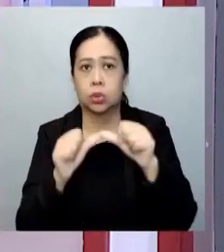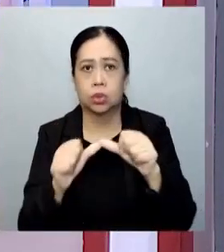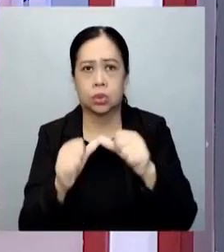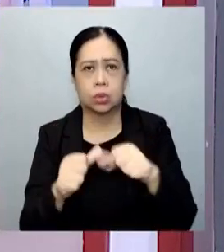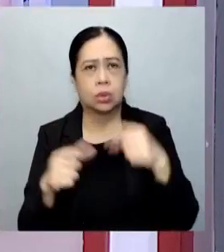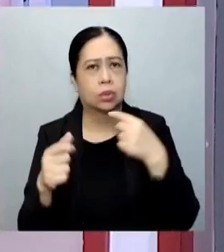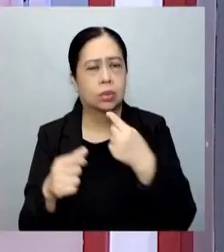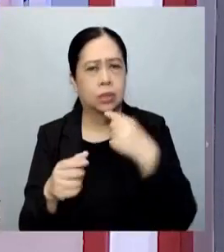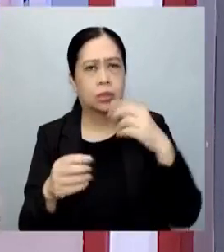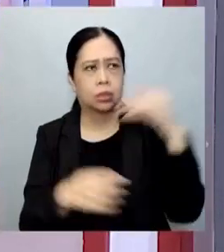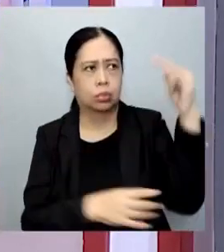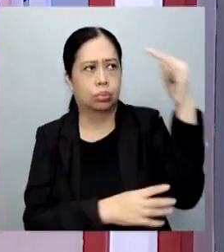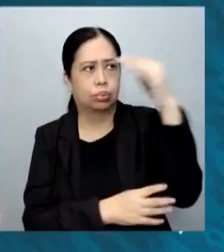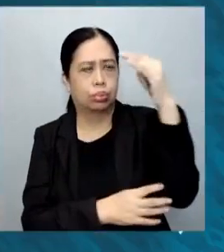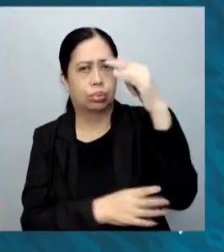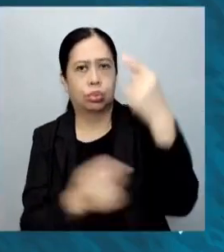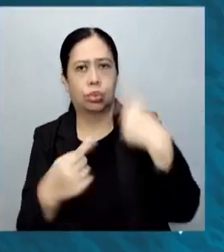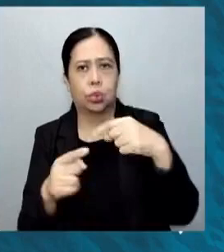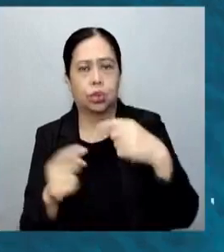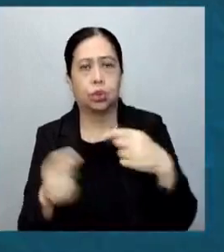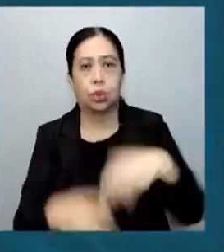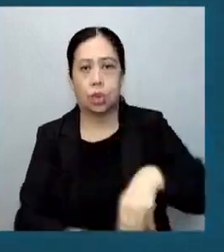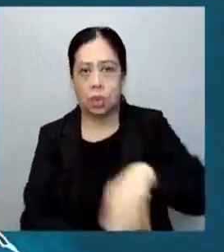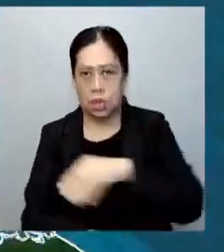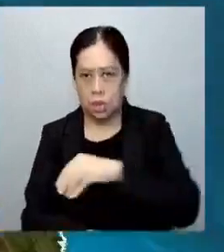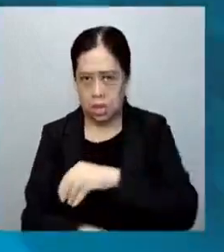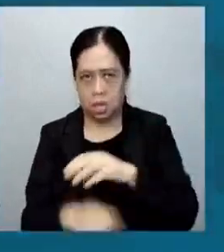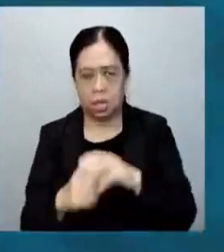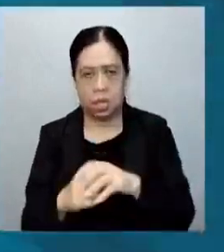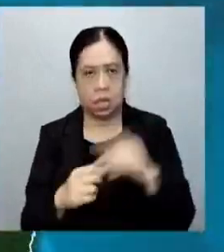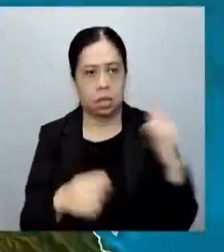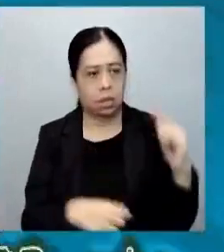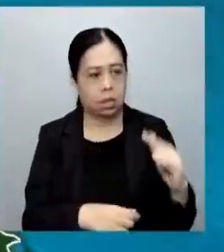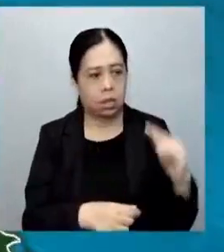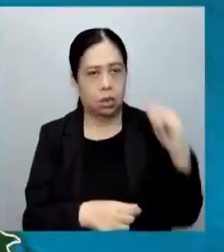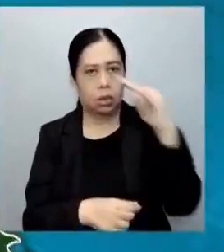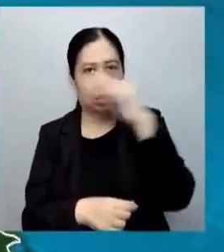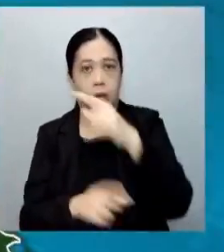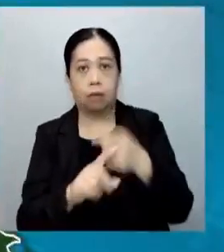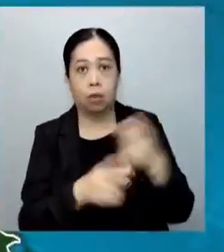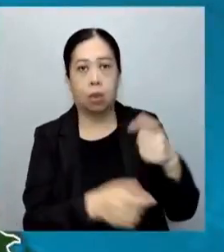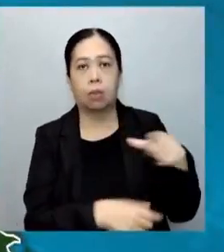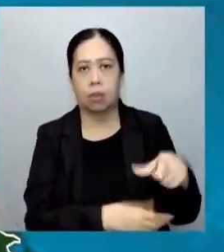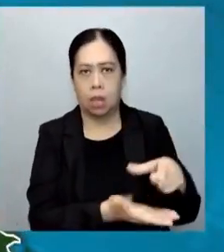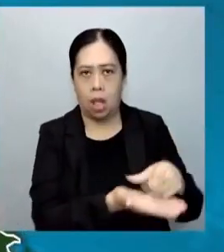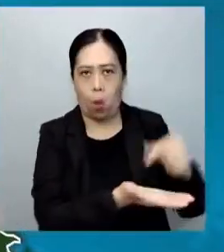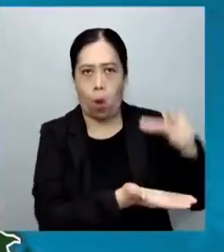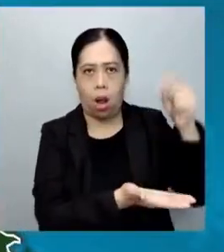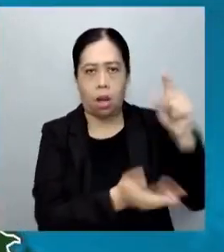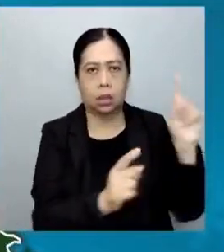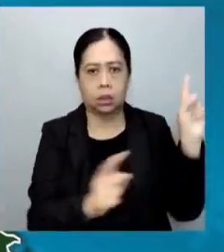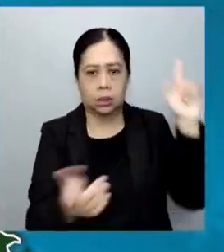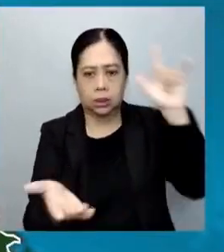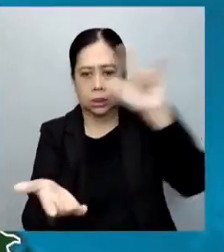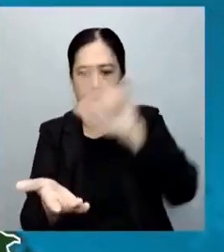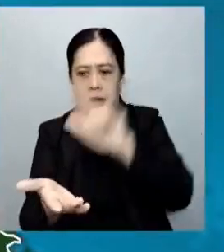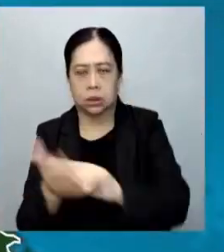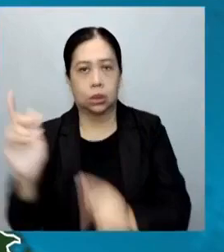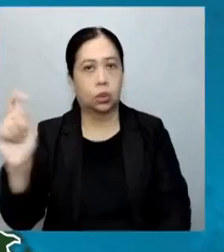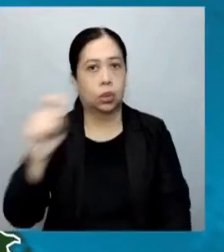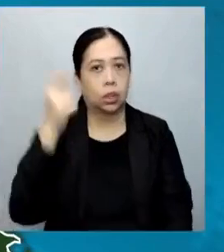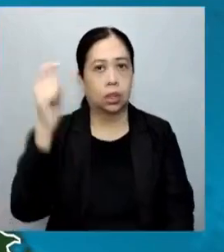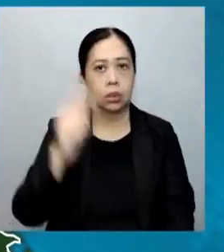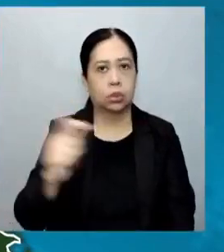Cessna plane bound for Cagayan. The aircraft took off from Lawagan, Ilocos Norte, and was expected to land in Tuguegarao Tuesday.